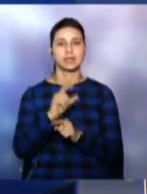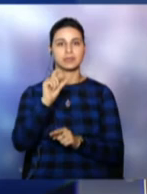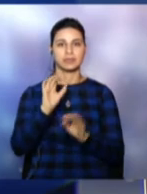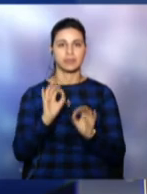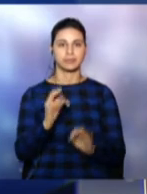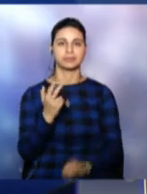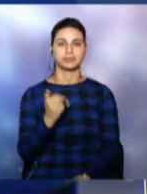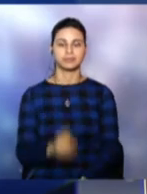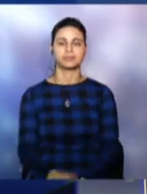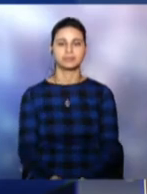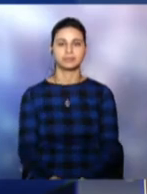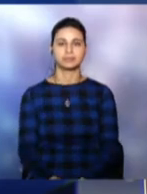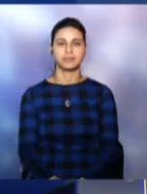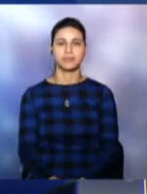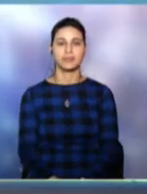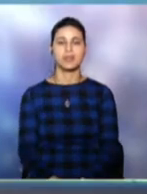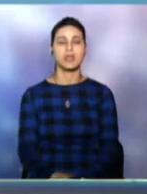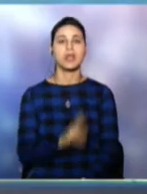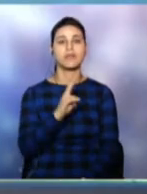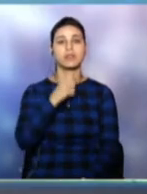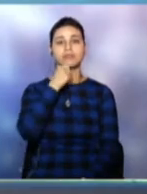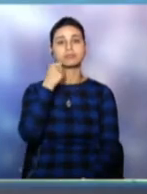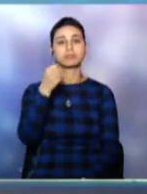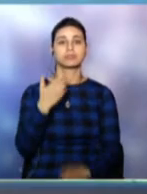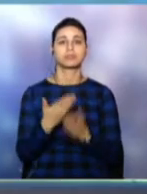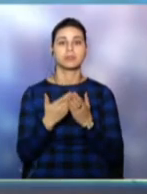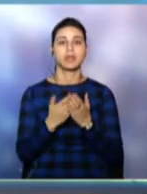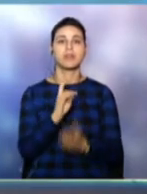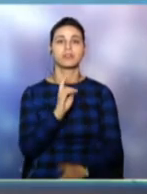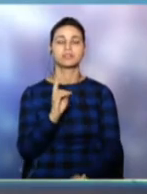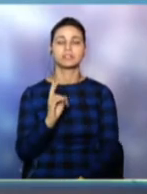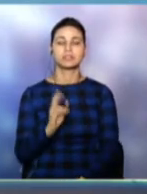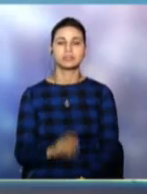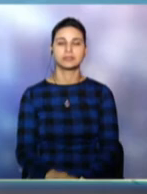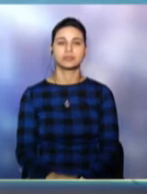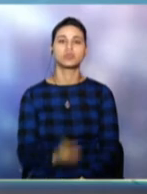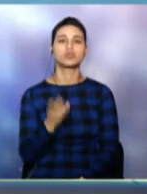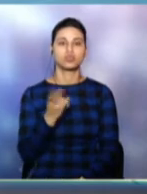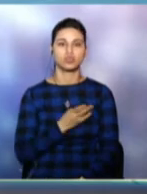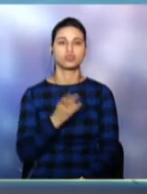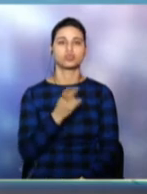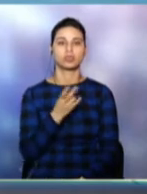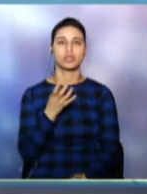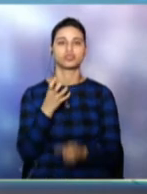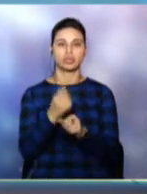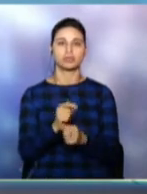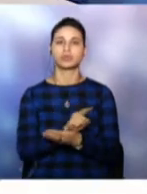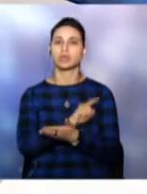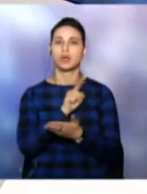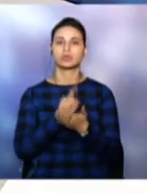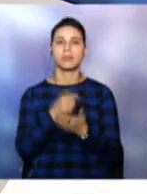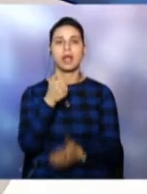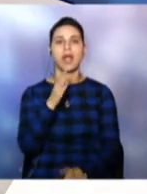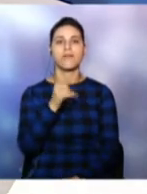ჭიქა ხო და ასაკოვანი ადამიანები, რომლებიც უნდა მათ უნდა შეამჩნიონ რა თქმა უნდა